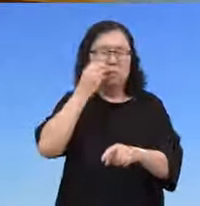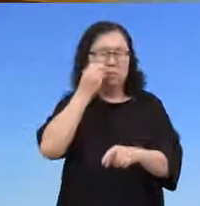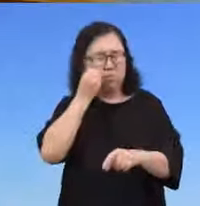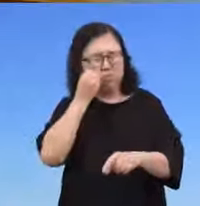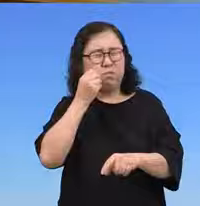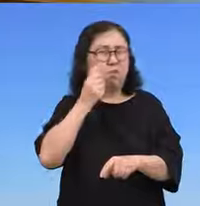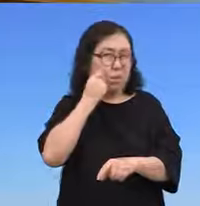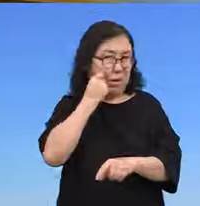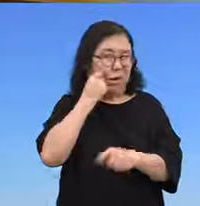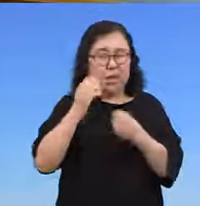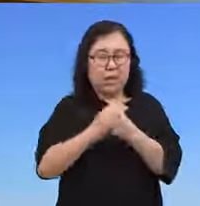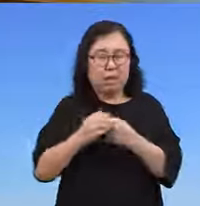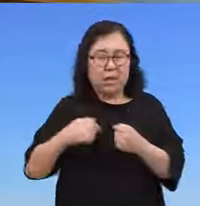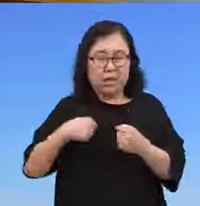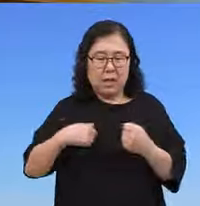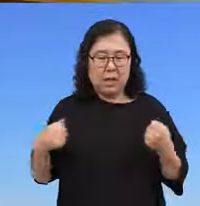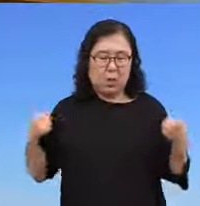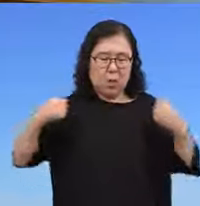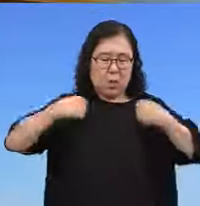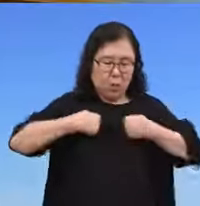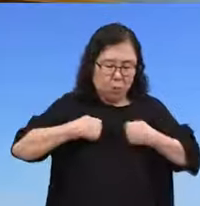익숙하지